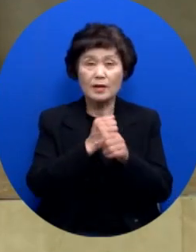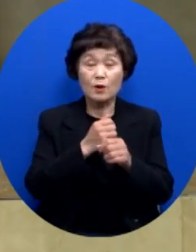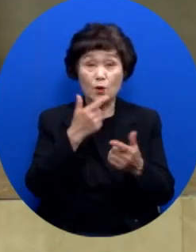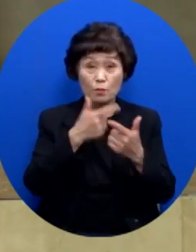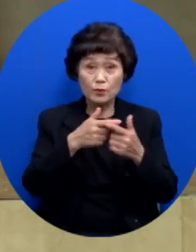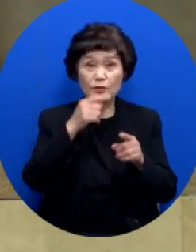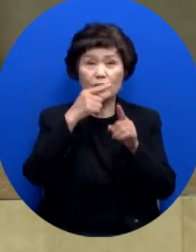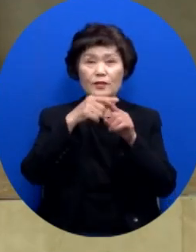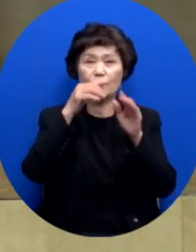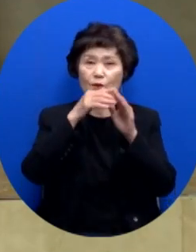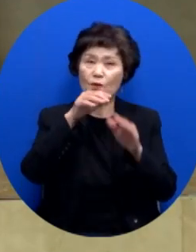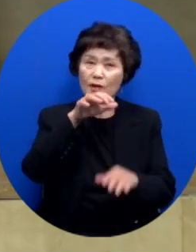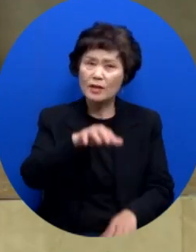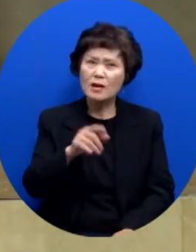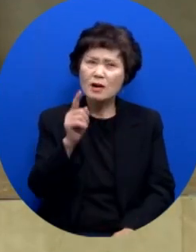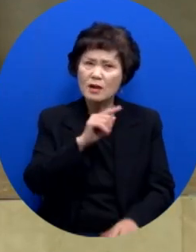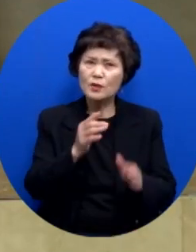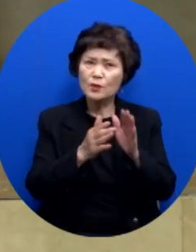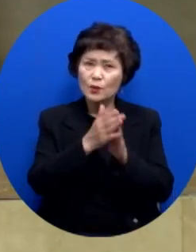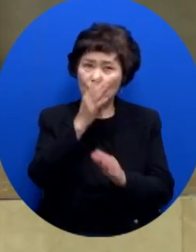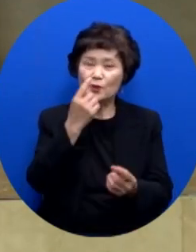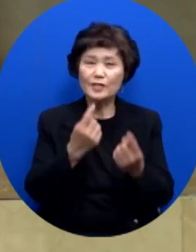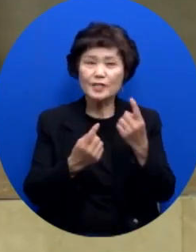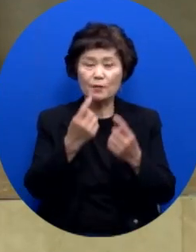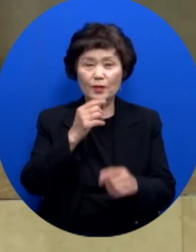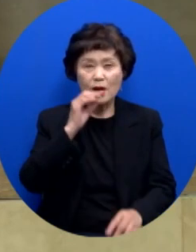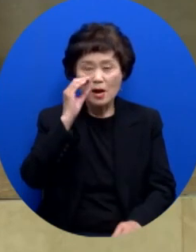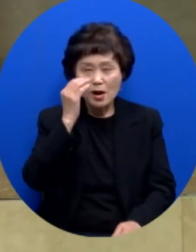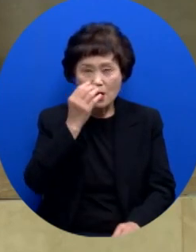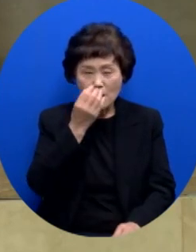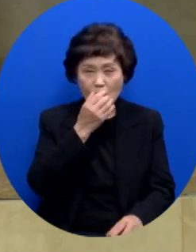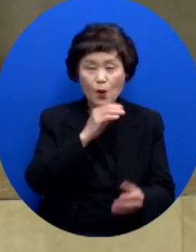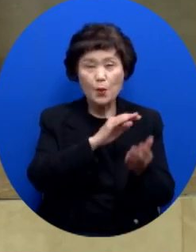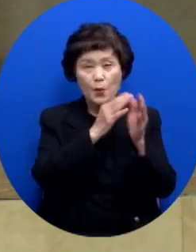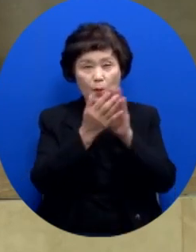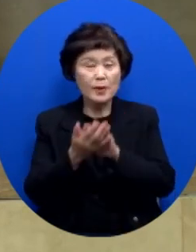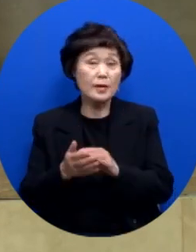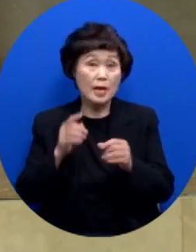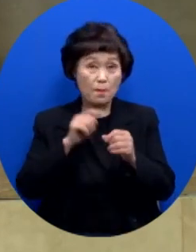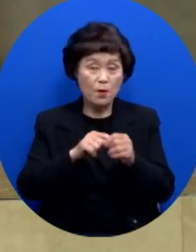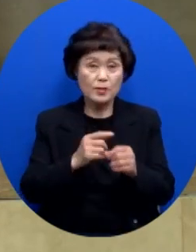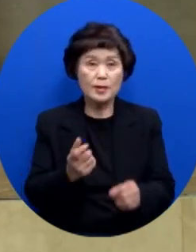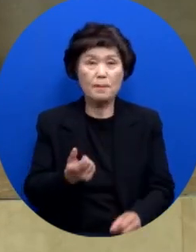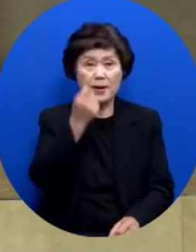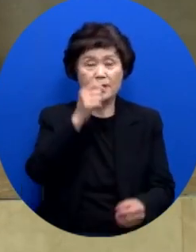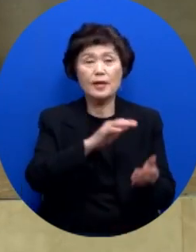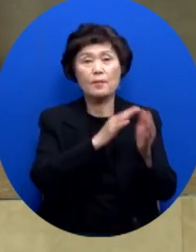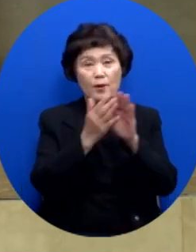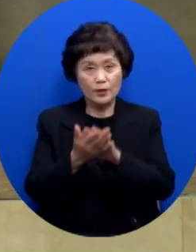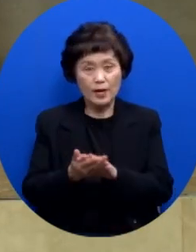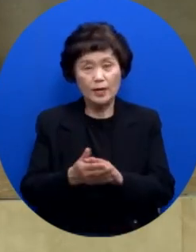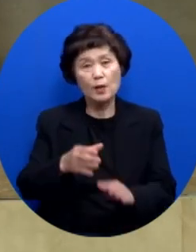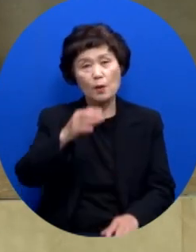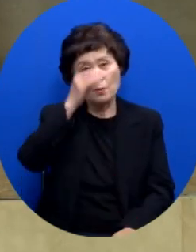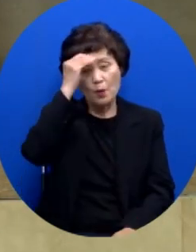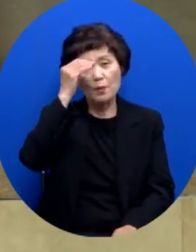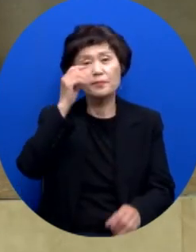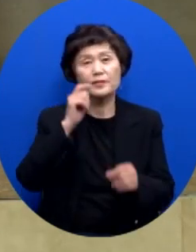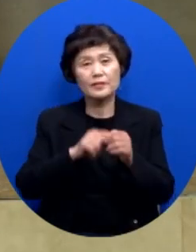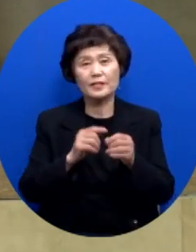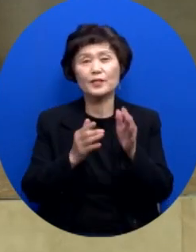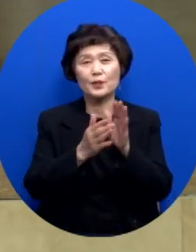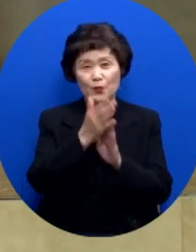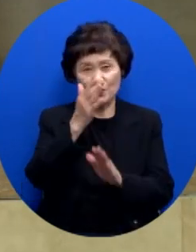교계는 어느 도시보다 성시화가 빠르게 일어난 도시고 모범적인 도시로 알려져